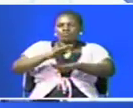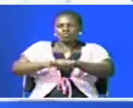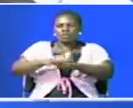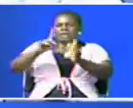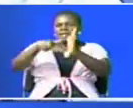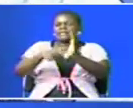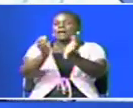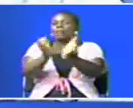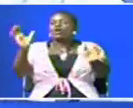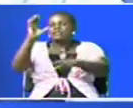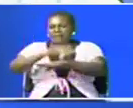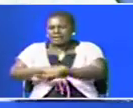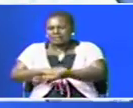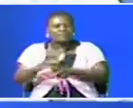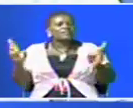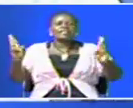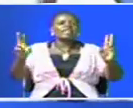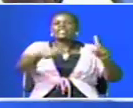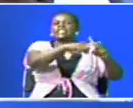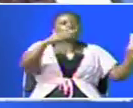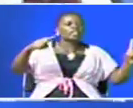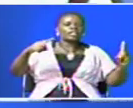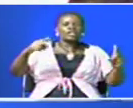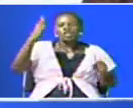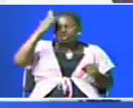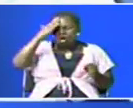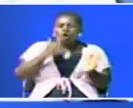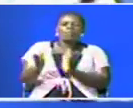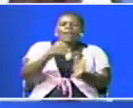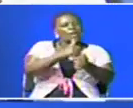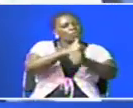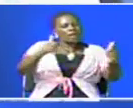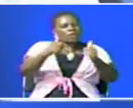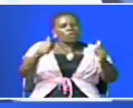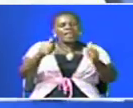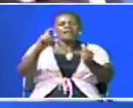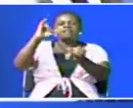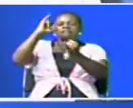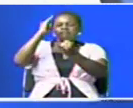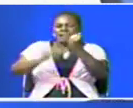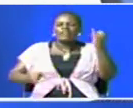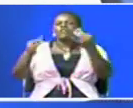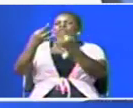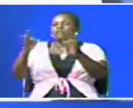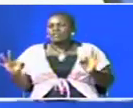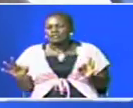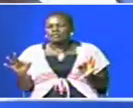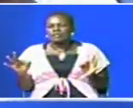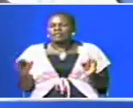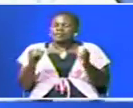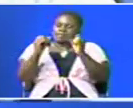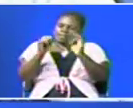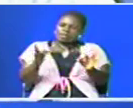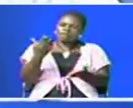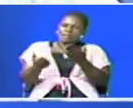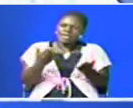nitapewa bond, yuko tayari. Kwa sababu ajua mipango itaendelea, mwisho atapata bond, atawachiliwa. Na ikiwa